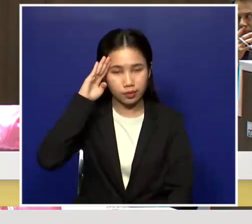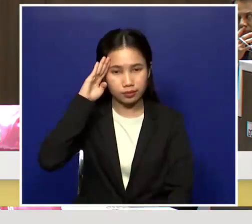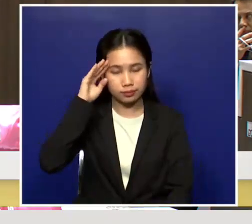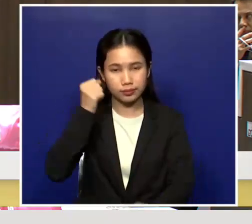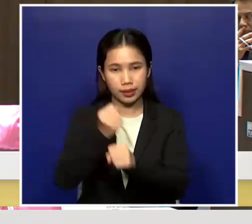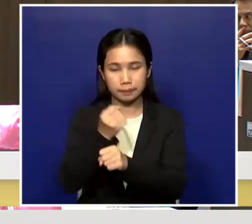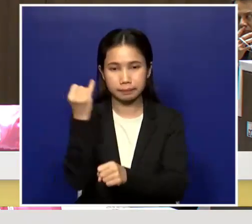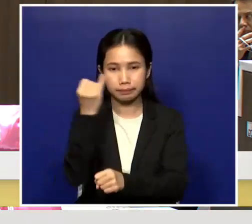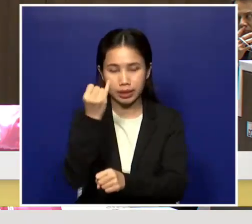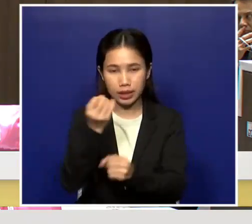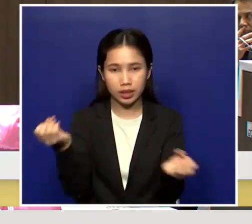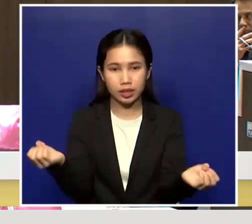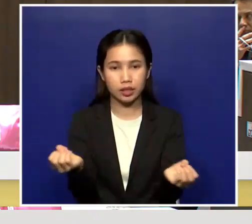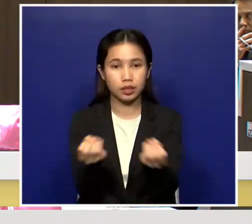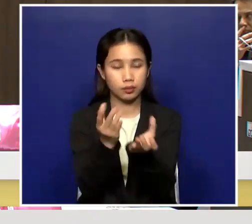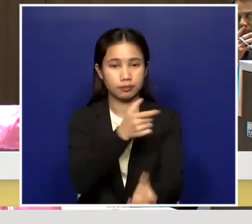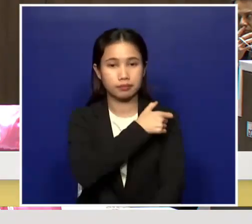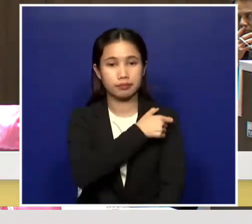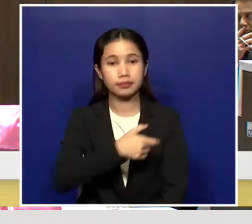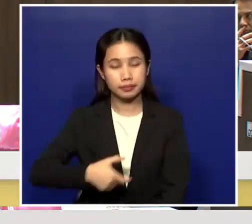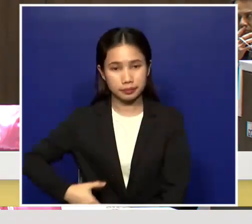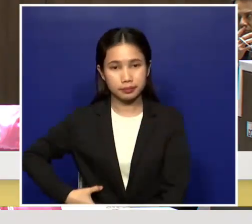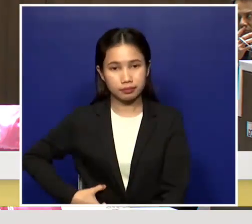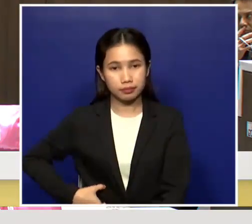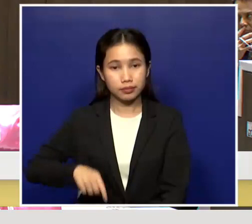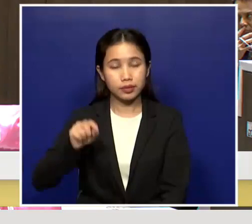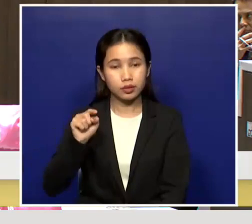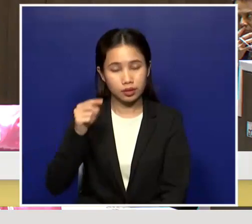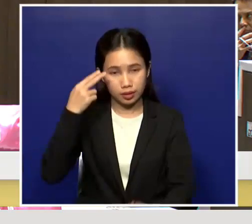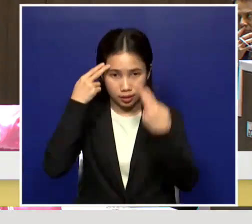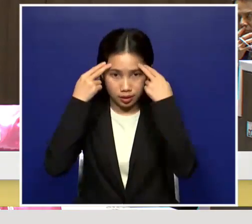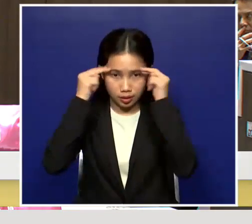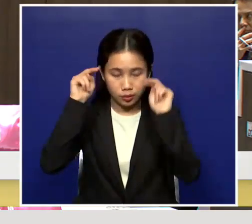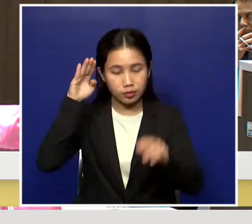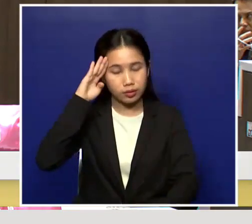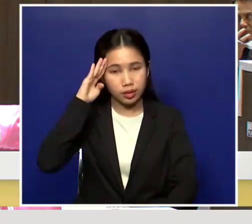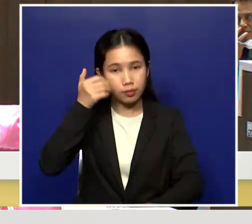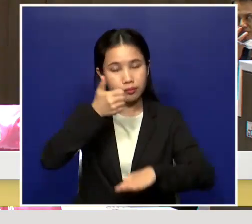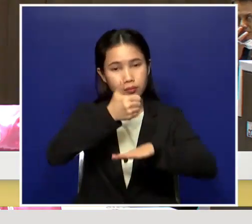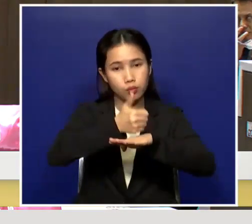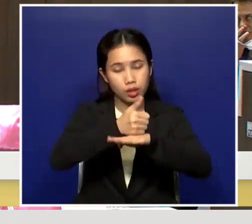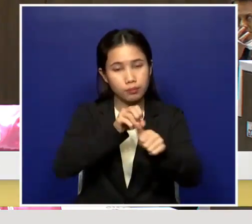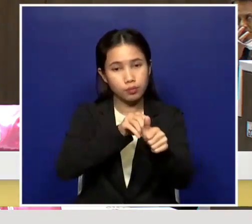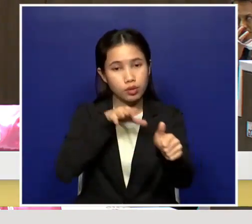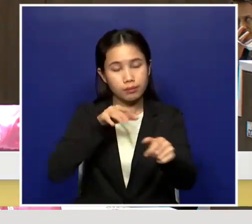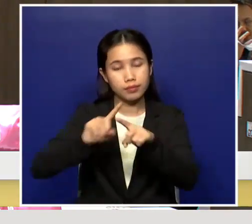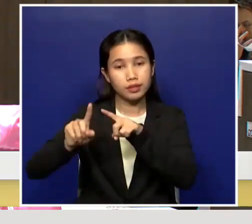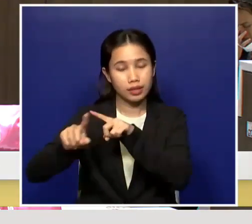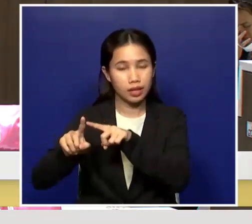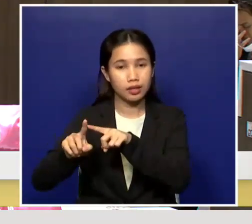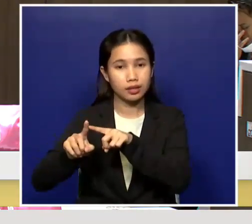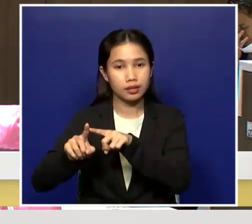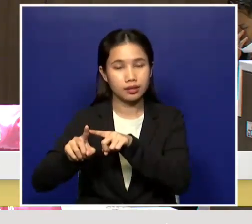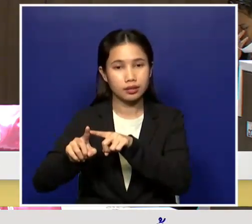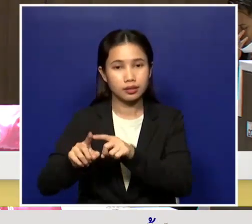บันกรณีท่านไปแอบอ้างกับผู้นำในภูมิภาคให้ดำเนินการ สมม